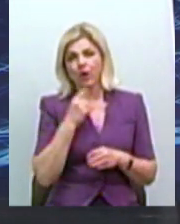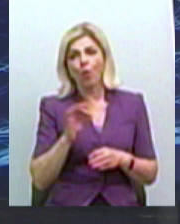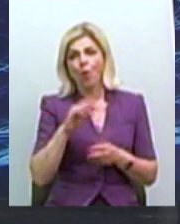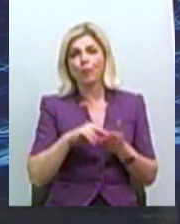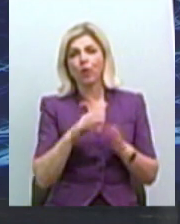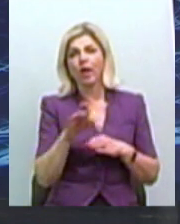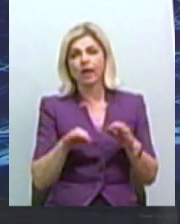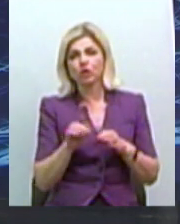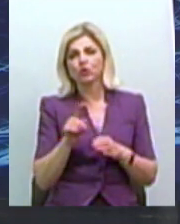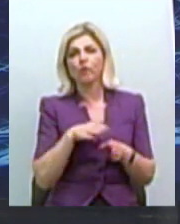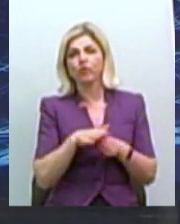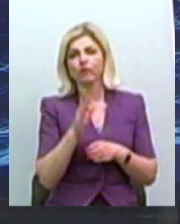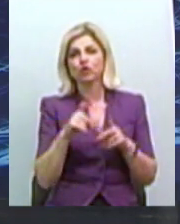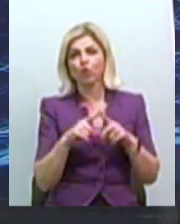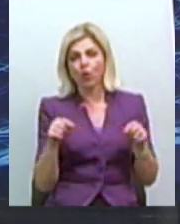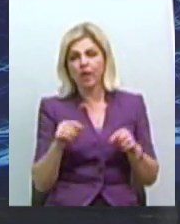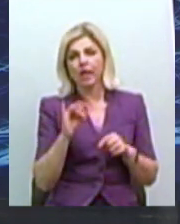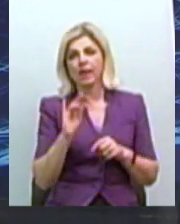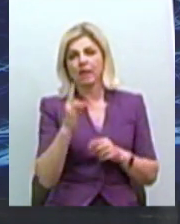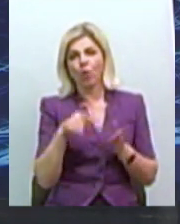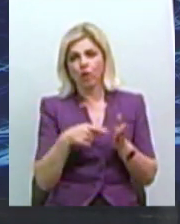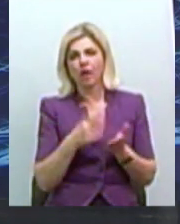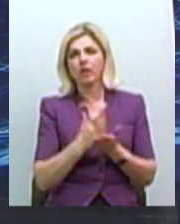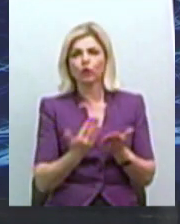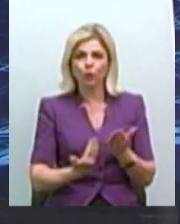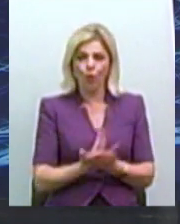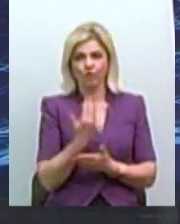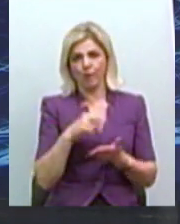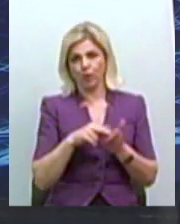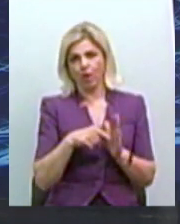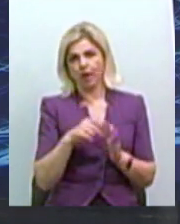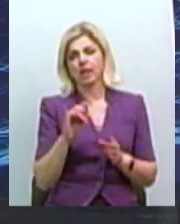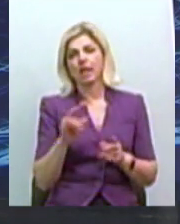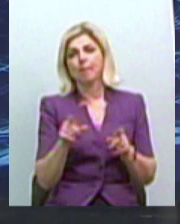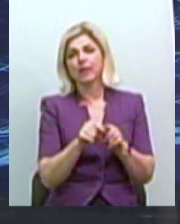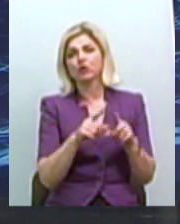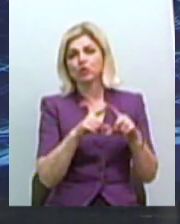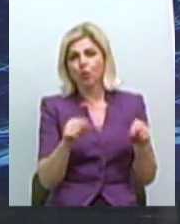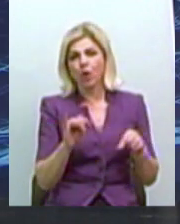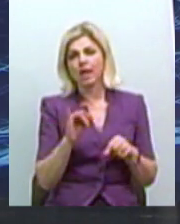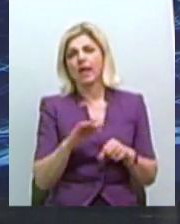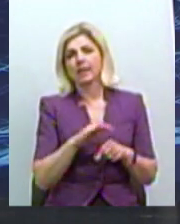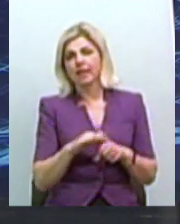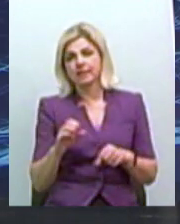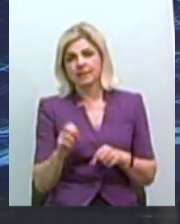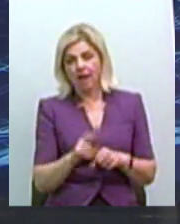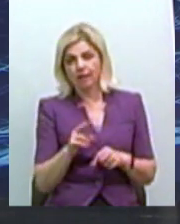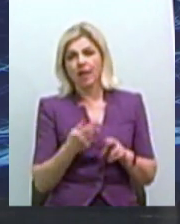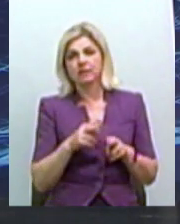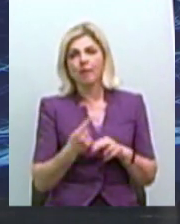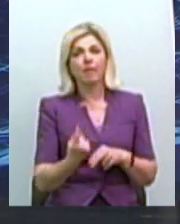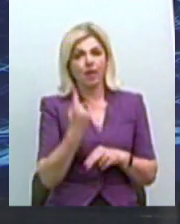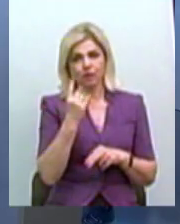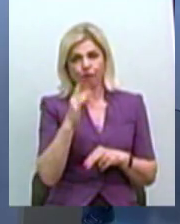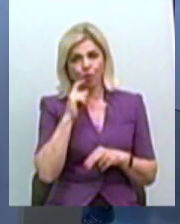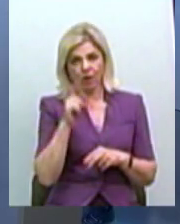Також у Миколаєва є пілотний проєкт. Це також, як і зі школами, так і пілотний проєкт з дитячими садками. Це перший в Україні